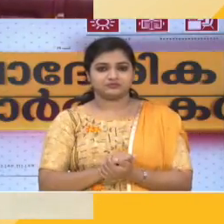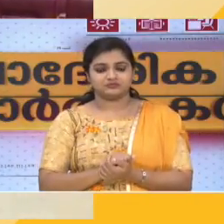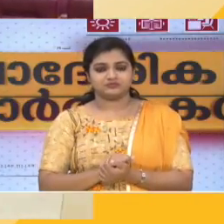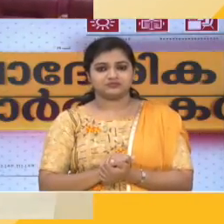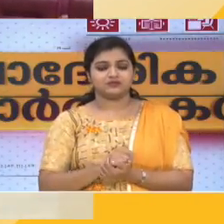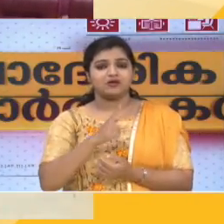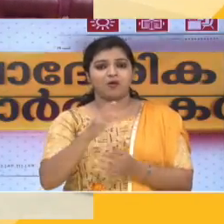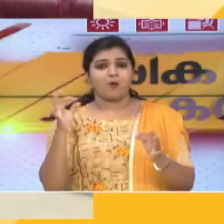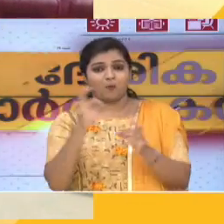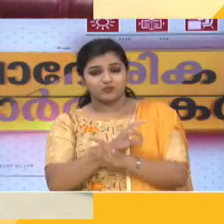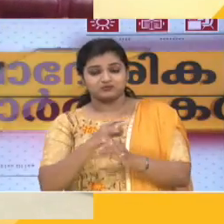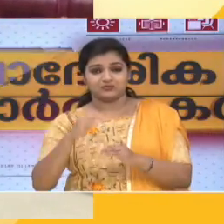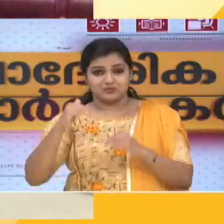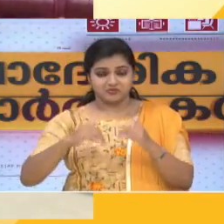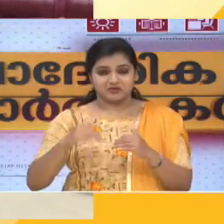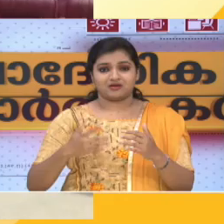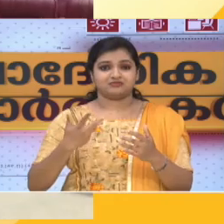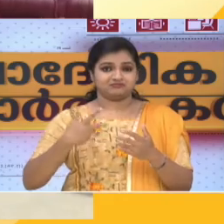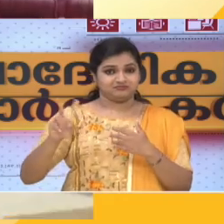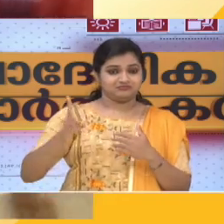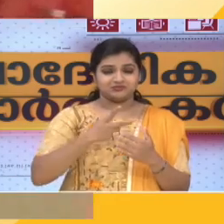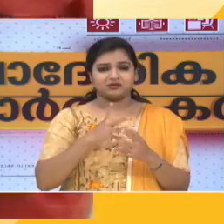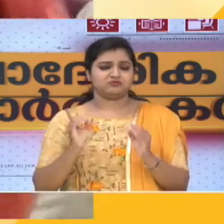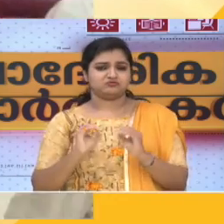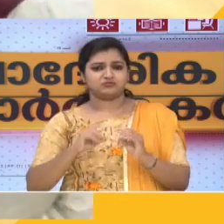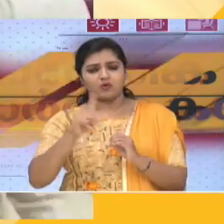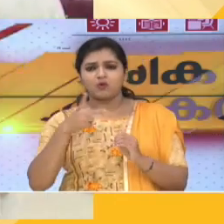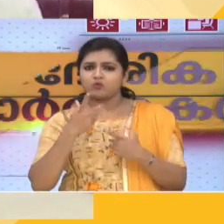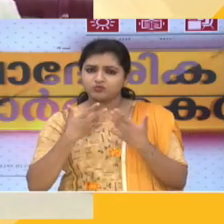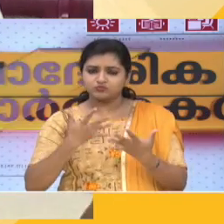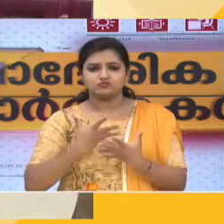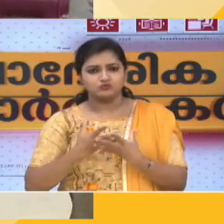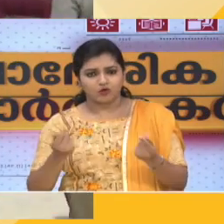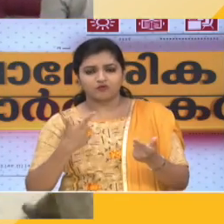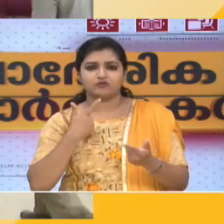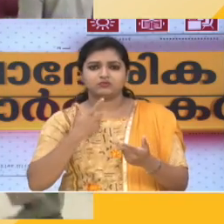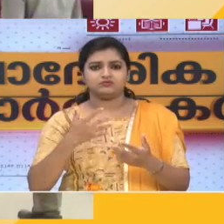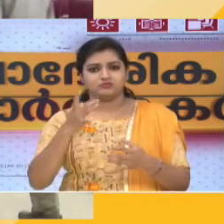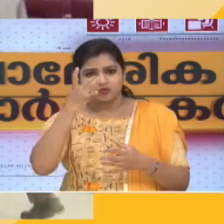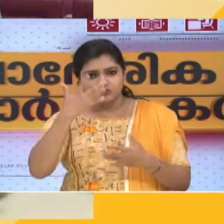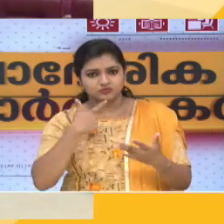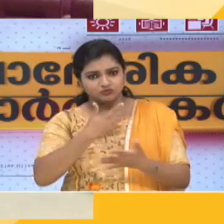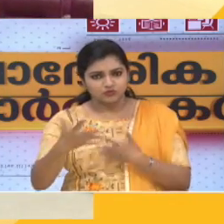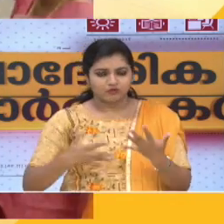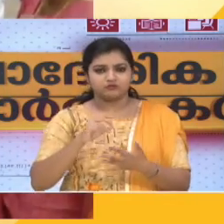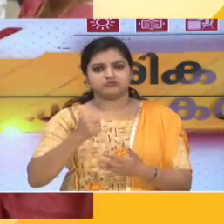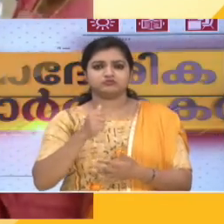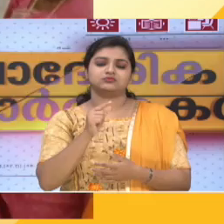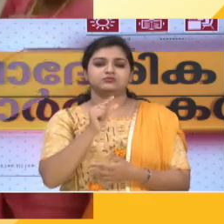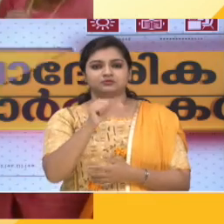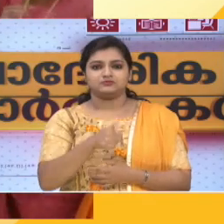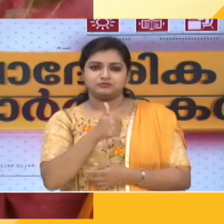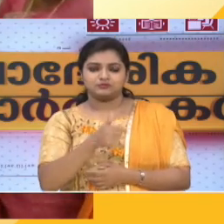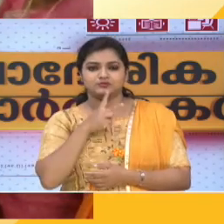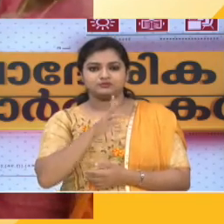അദ്ദേഹത്തെ സമീപിക്കുമ്പോൾ അദ്ദേഹത്തിൽ നിന്ന് നല്ല പ്രതികരണവും വിഷയങ്ങളെ ഉടൻ പരിഹാരം ഉണ്ടാക്കത്തക്ക വിധത്തിലുള്ള പ്രശ്നങ്ങളാണ് അദ്ദേഹത്തിൽ നിന്നുണ്ടായിട്ടുള്ളത്. CPI